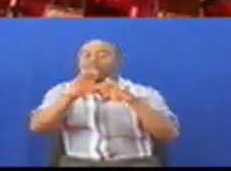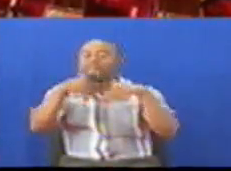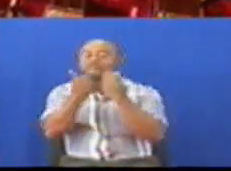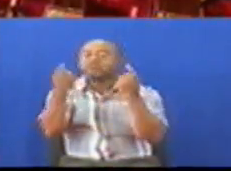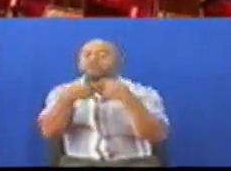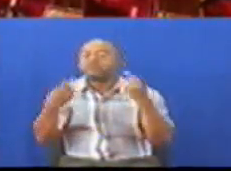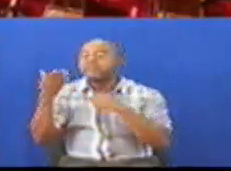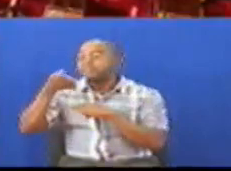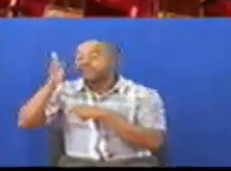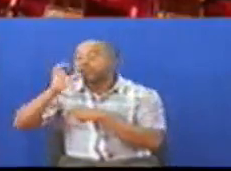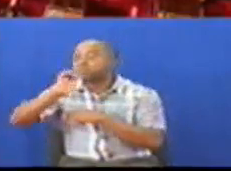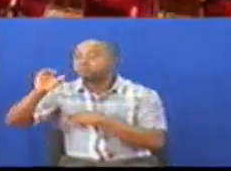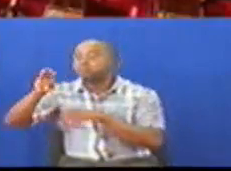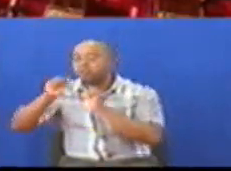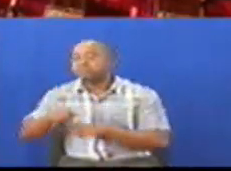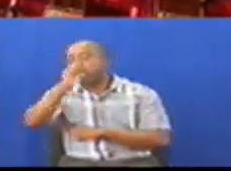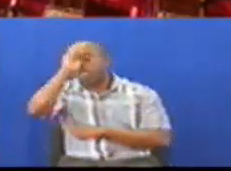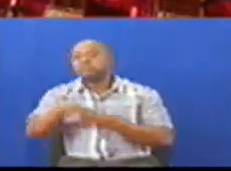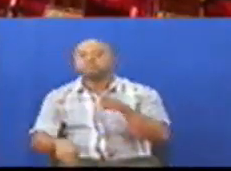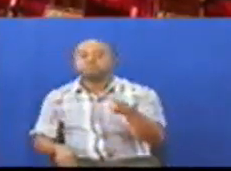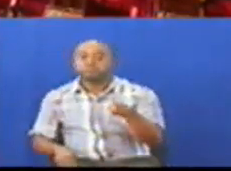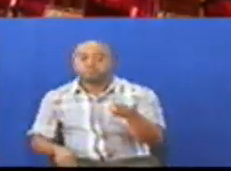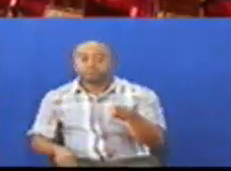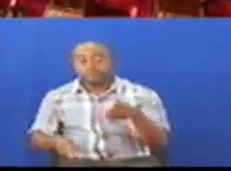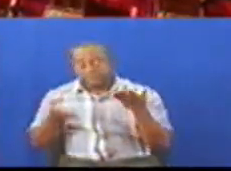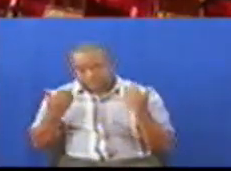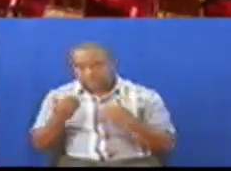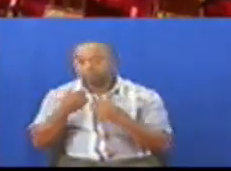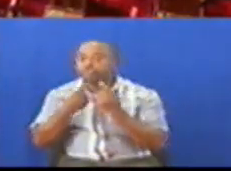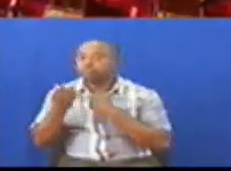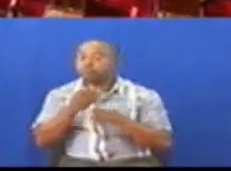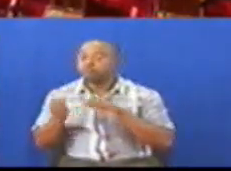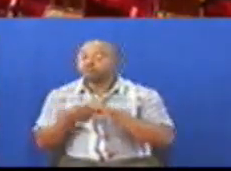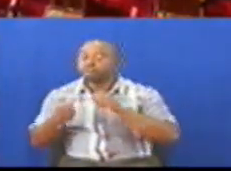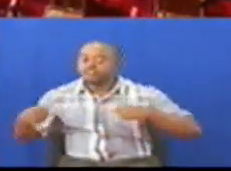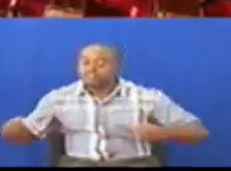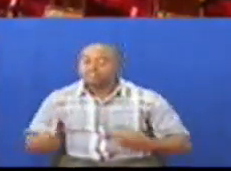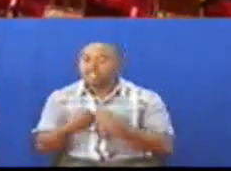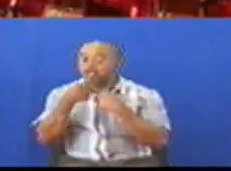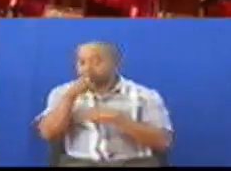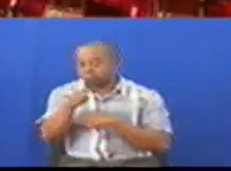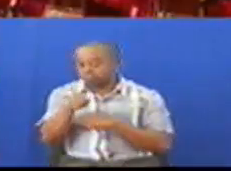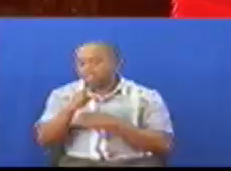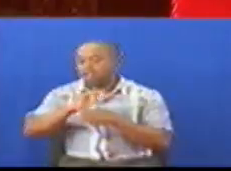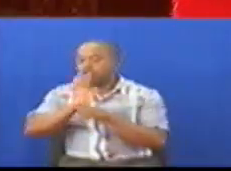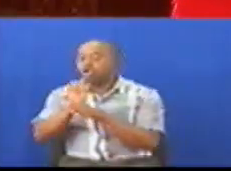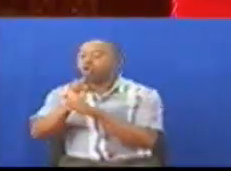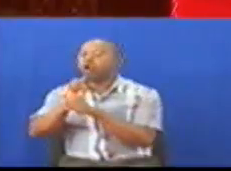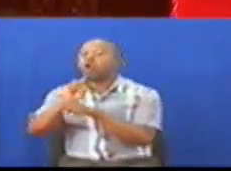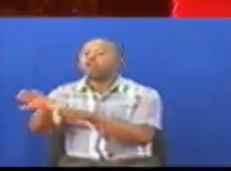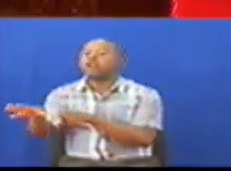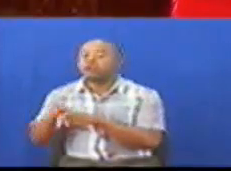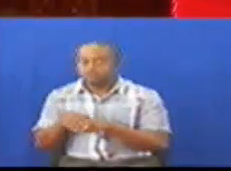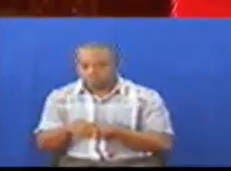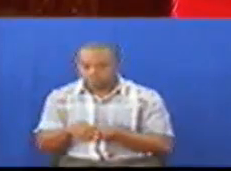Spika, uwezo wa halmashauri zetu kabiliana na janga la corona. Mheshimiwa Naibu Spika, halmashauri ndizo zenye watu